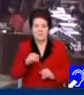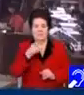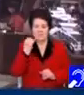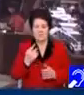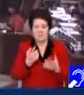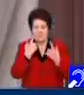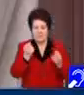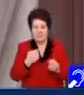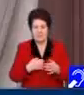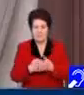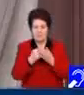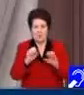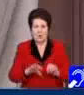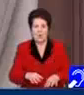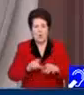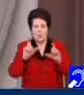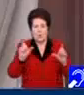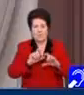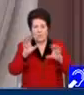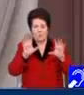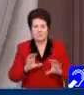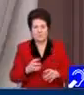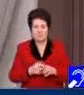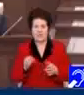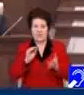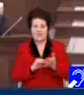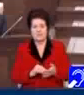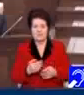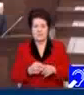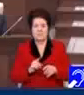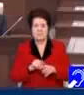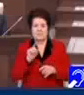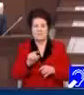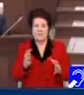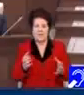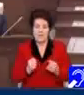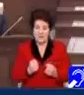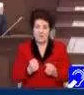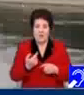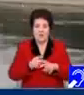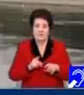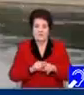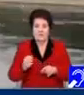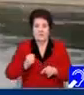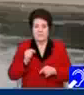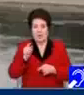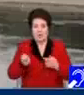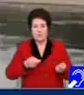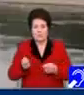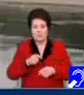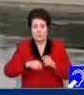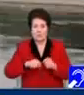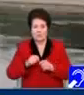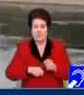Declarația a fost bazată și pe hotărârea Curții Constituționale, care a stabilit că dislocarea pe teritoriul țării a oricăror trupe sau baze militare conduse și controlate